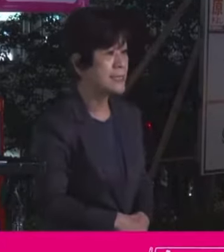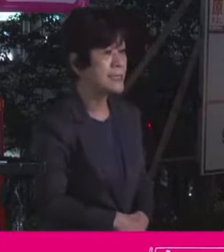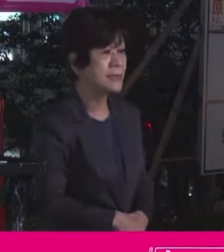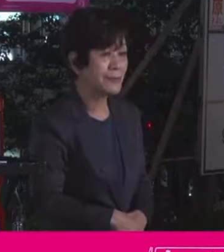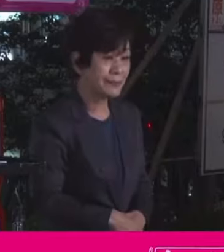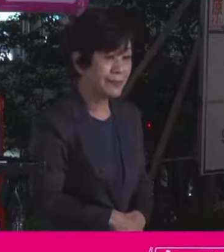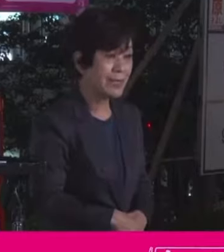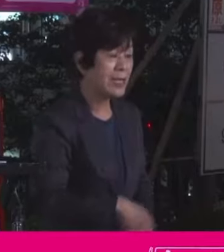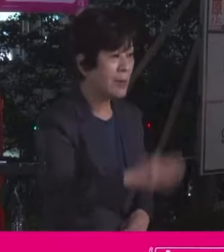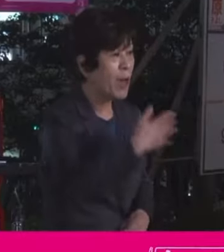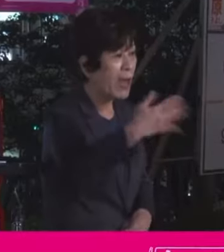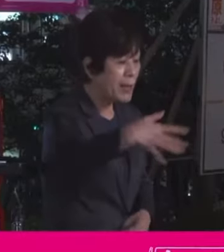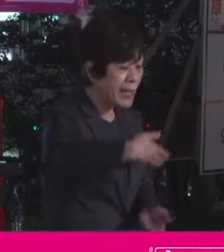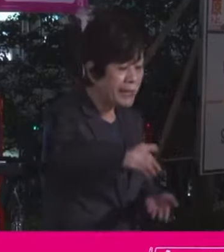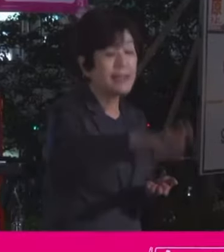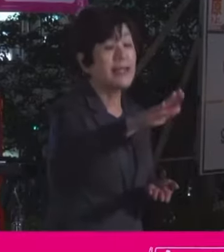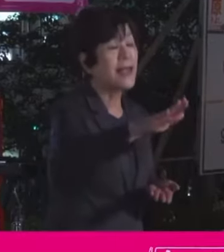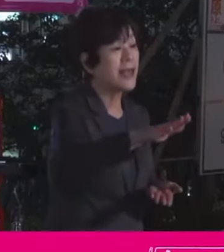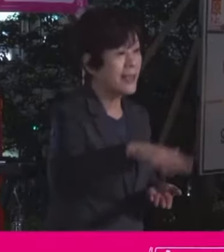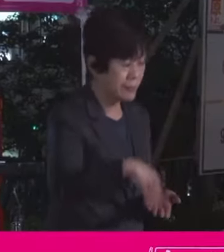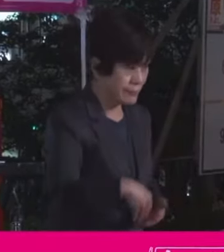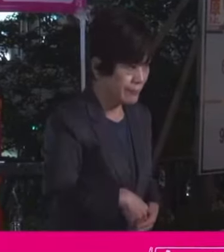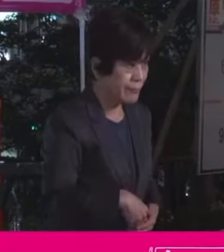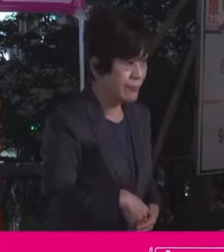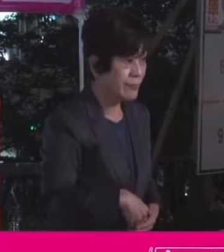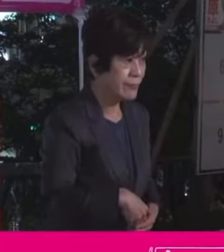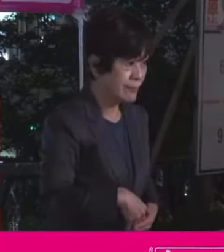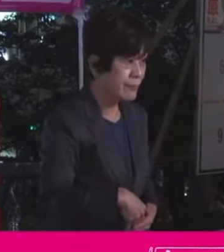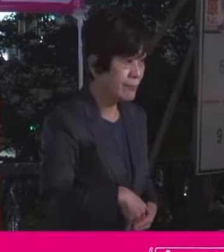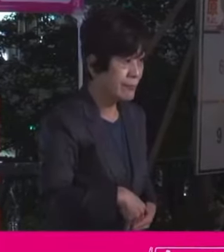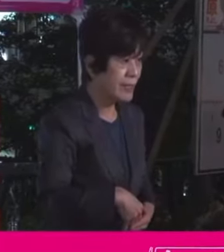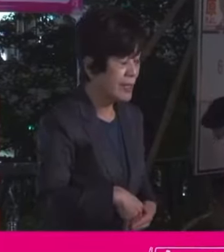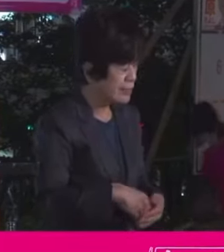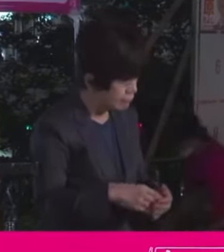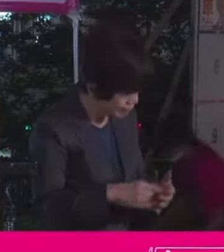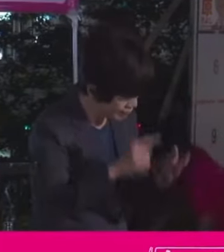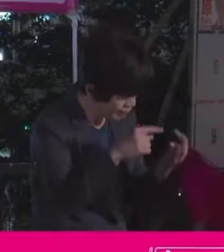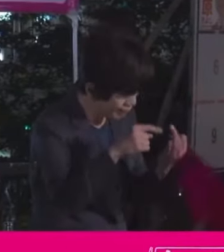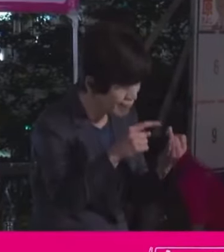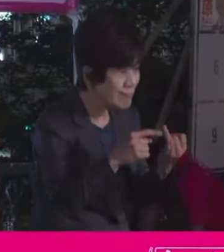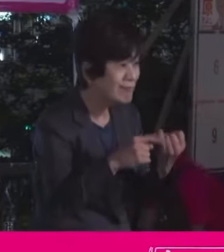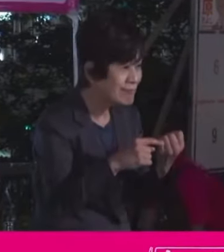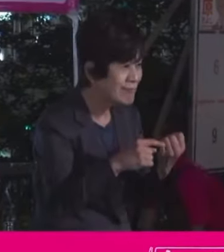対、アメリカ出てけ、はい、何